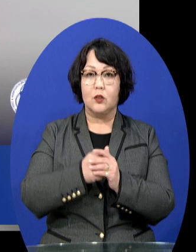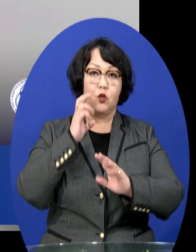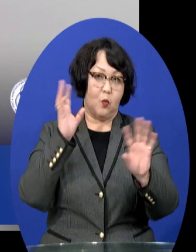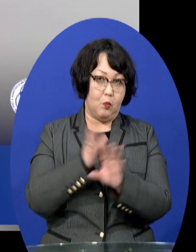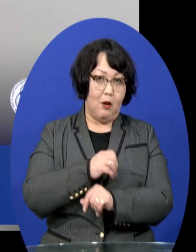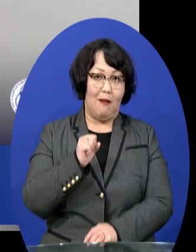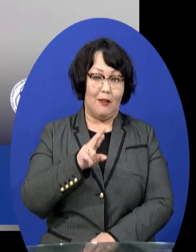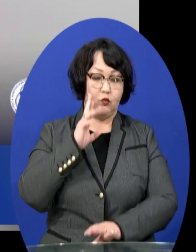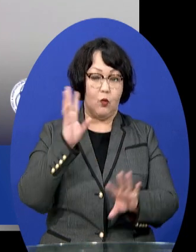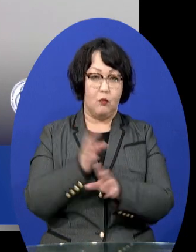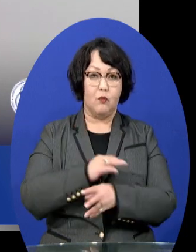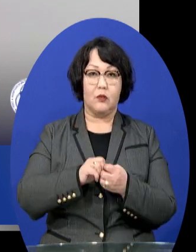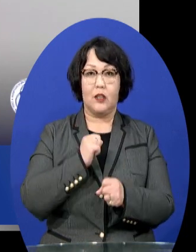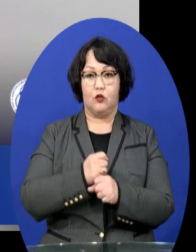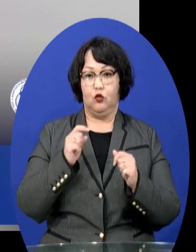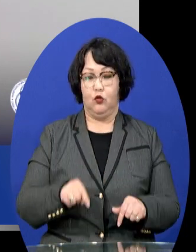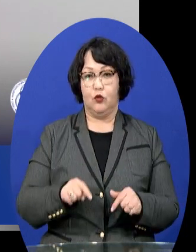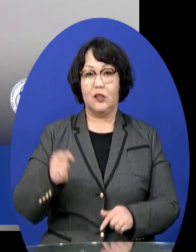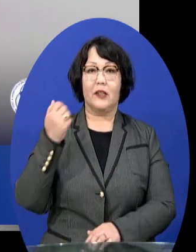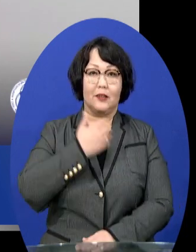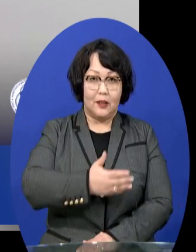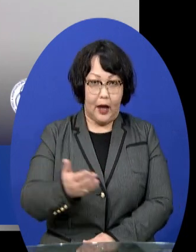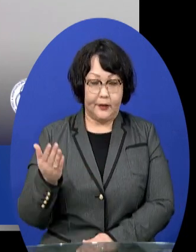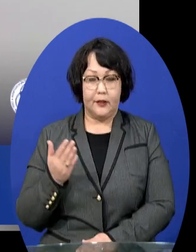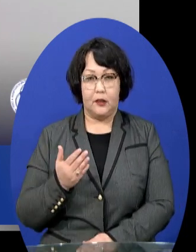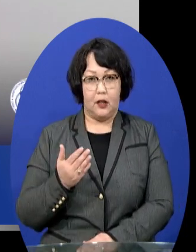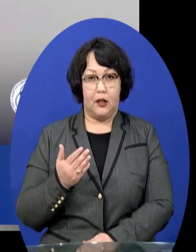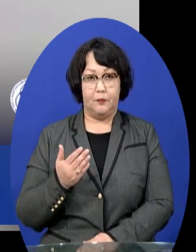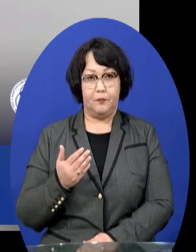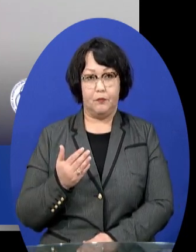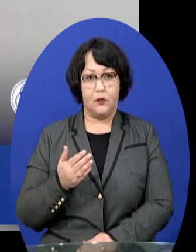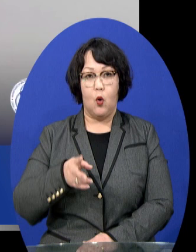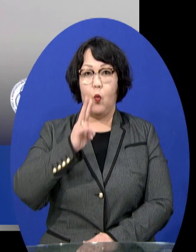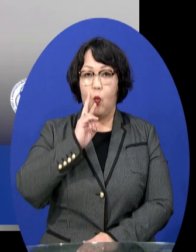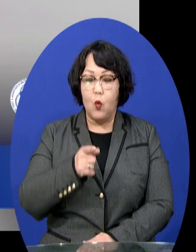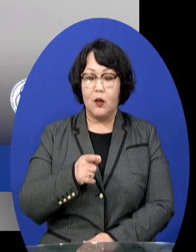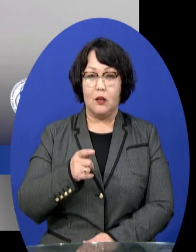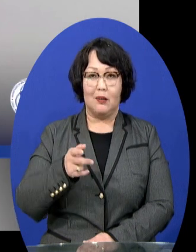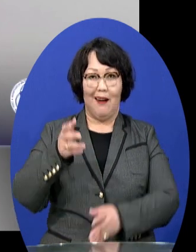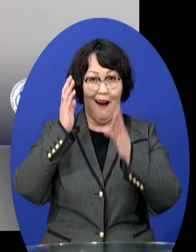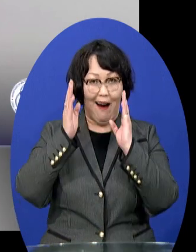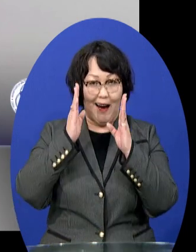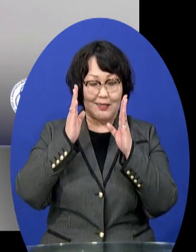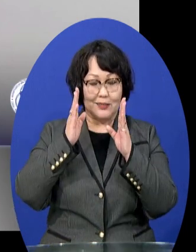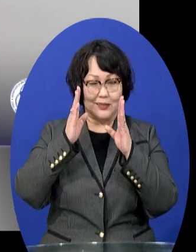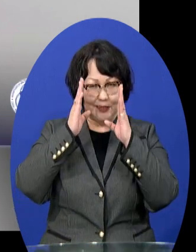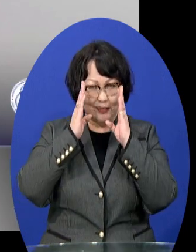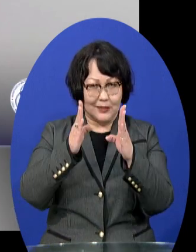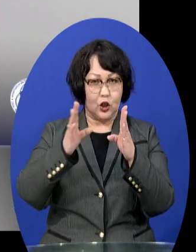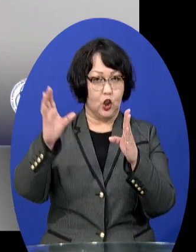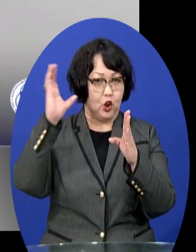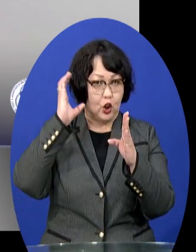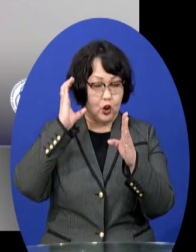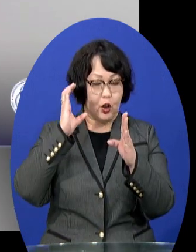Ийм учраас одоо өнөөдөр бол та бүхнийхээ одоо үгийг анхаар сонсё. Сонссон одоо